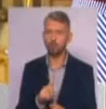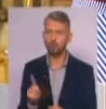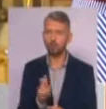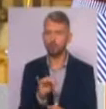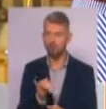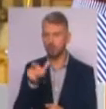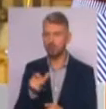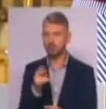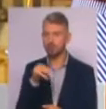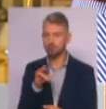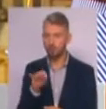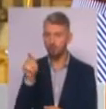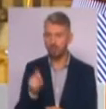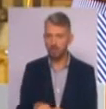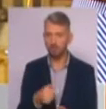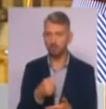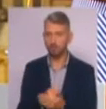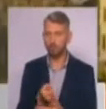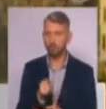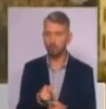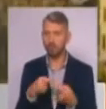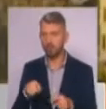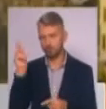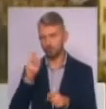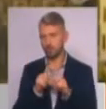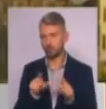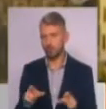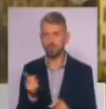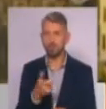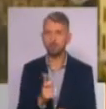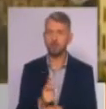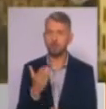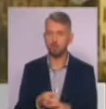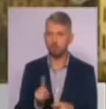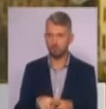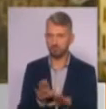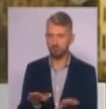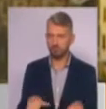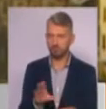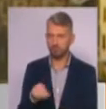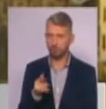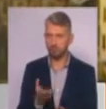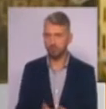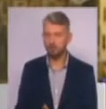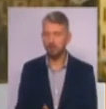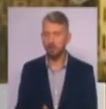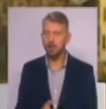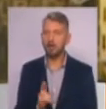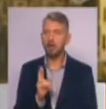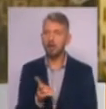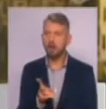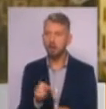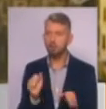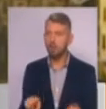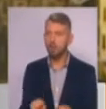пан Кличко приїхав до того чи іншого навчального закладу, тим паче, якщо це дошкільний навчальний заклад. От яким чином взагалі могло